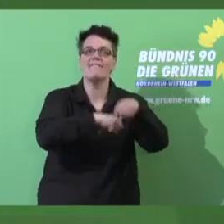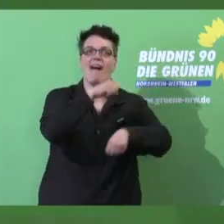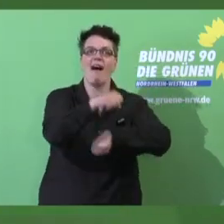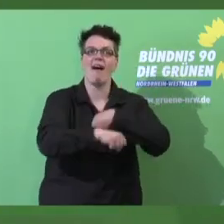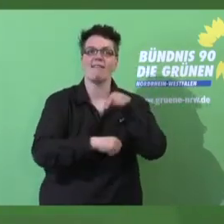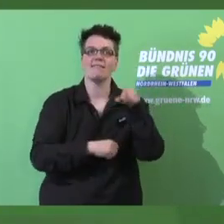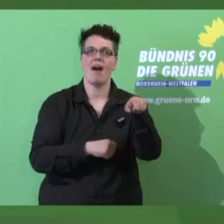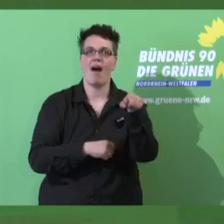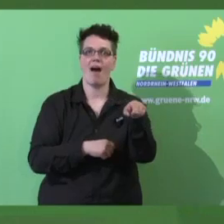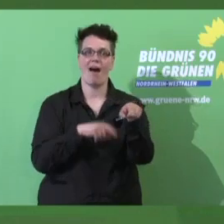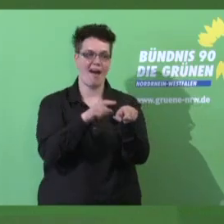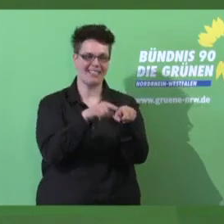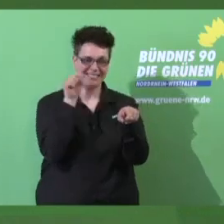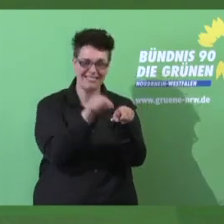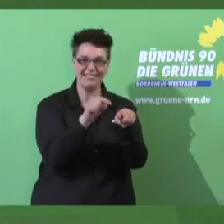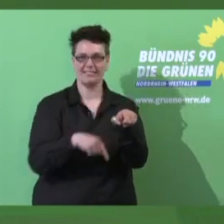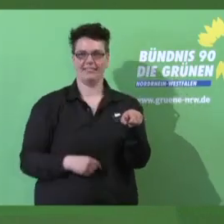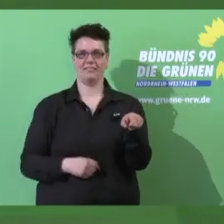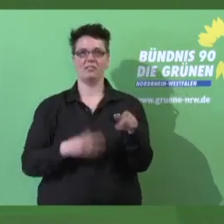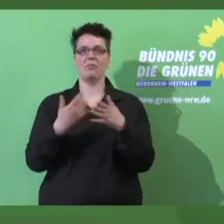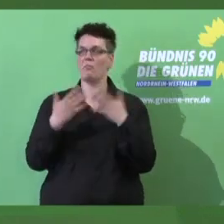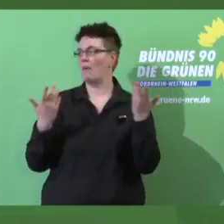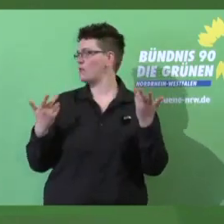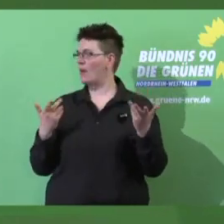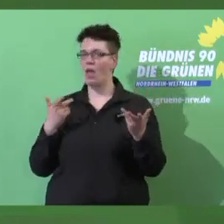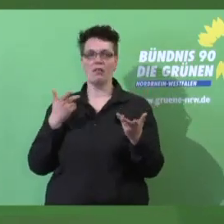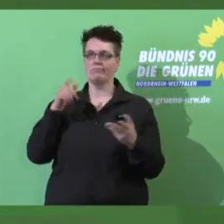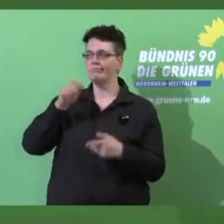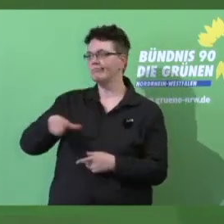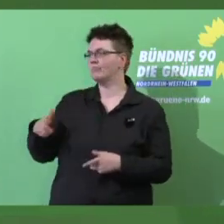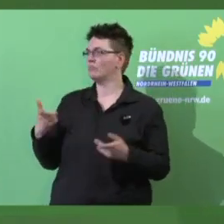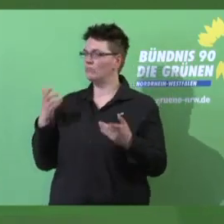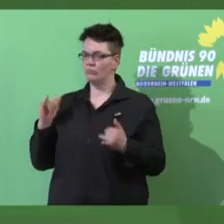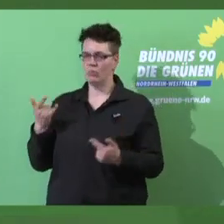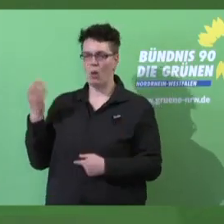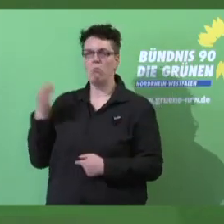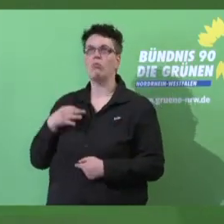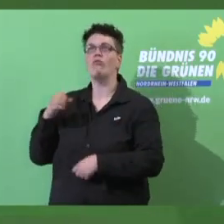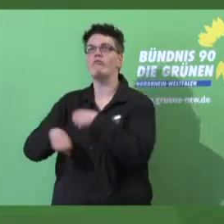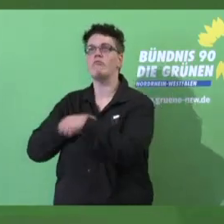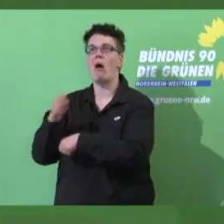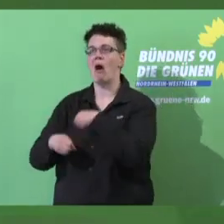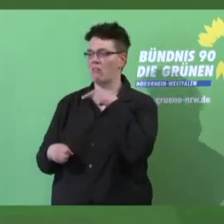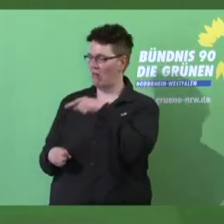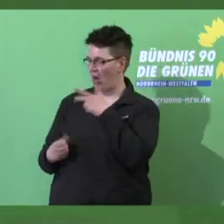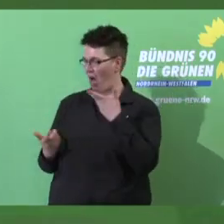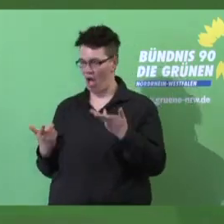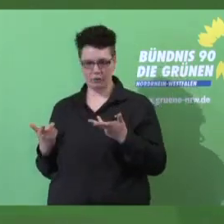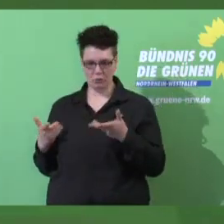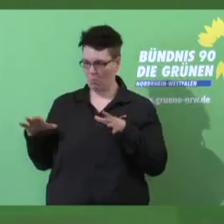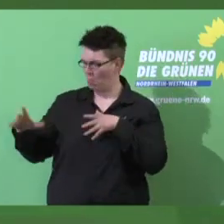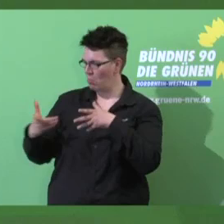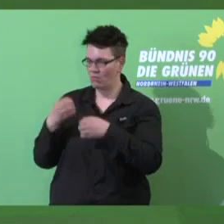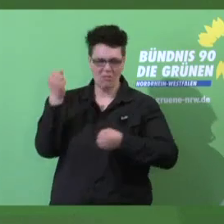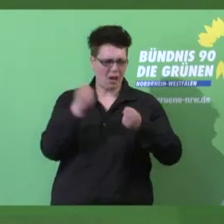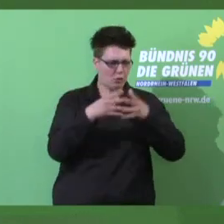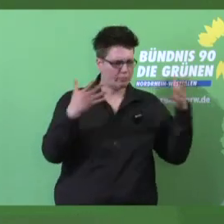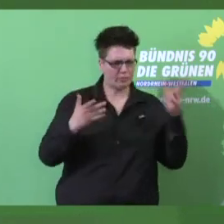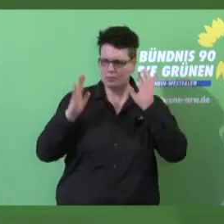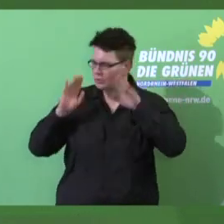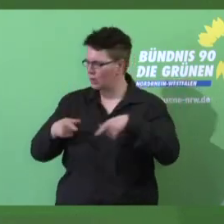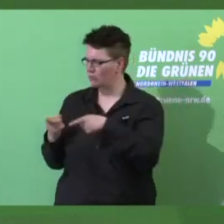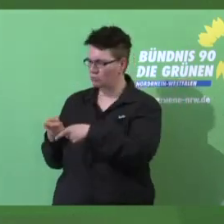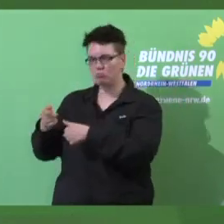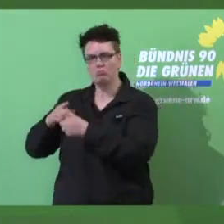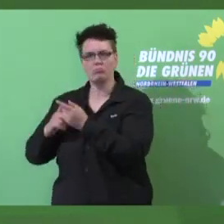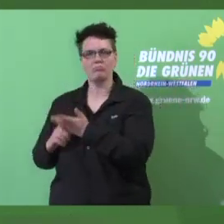Einkauf ab. Sie wollen ein vernünftiges Fahrrad haben, weil sie wissen, das braucht weniger Raum, da bin ich besser mobil und nutzen entsprechend diese Angebote. Und ich frage